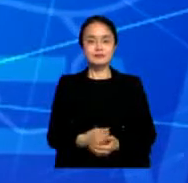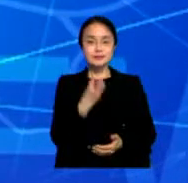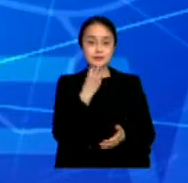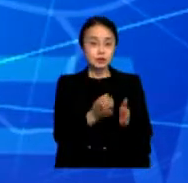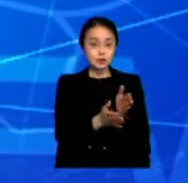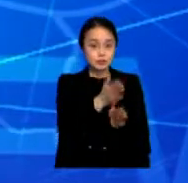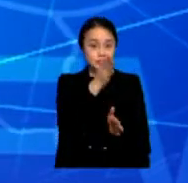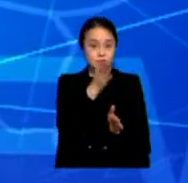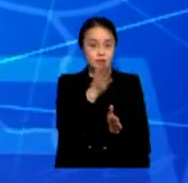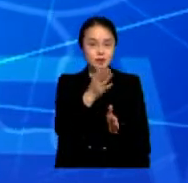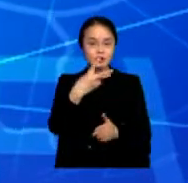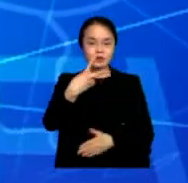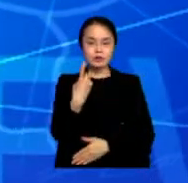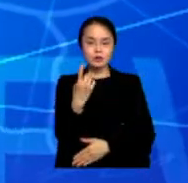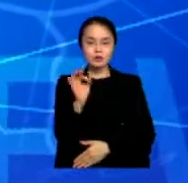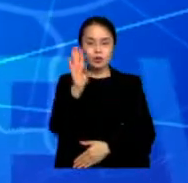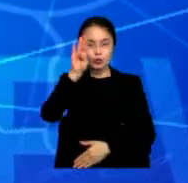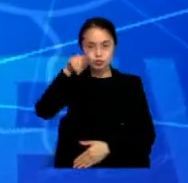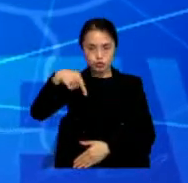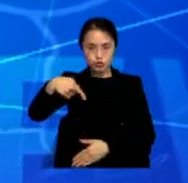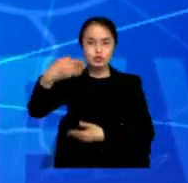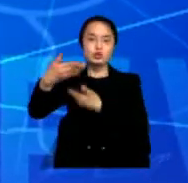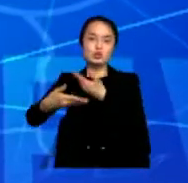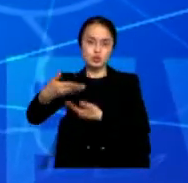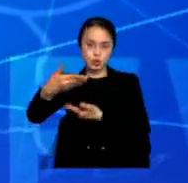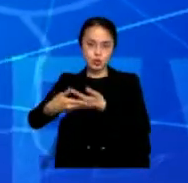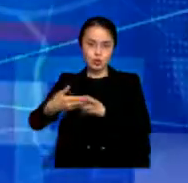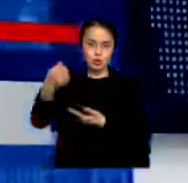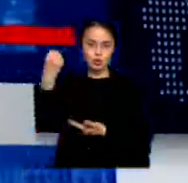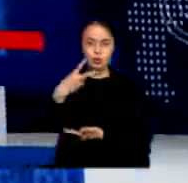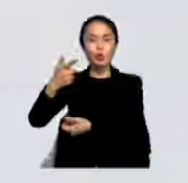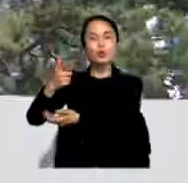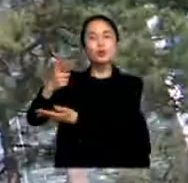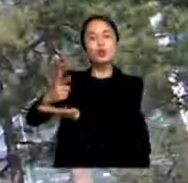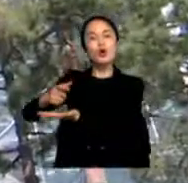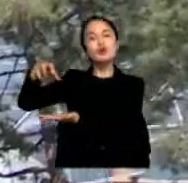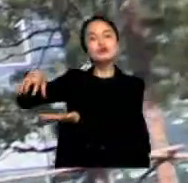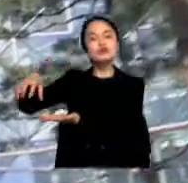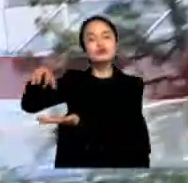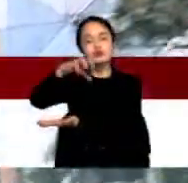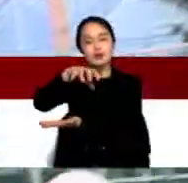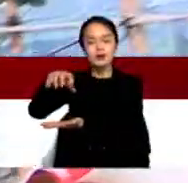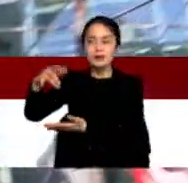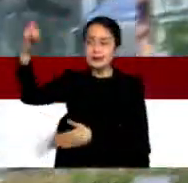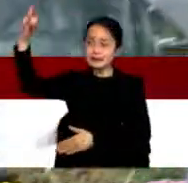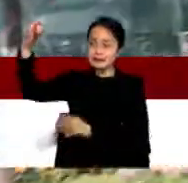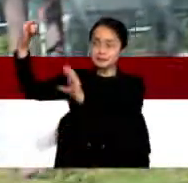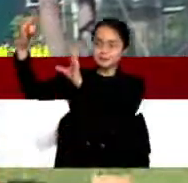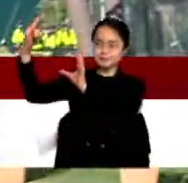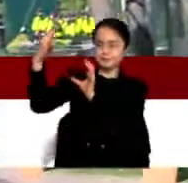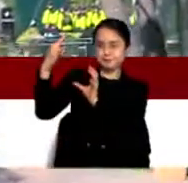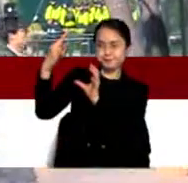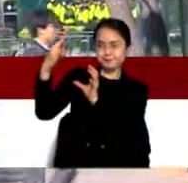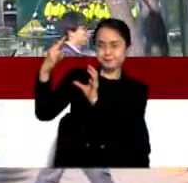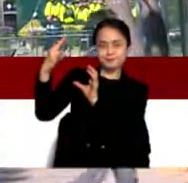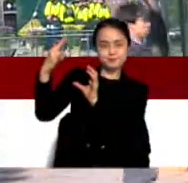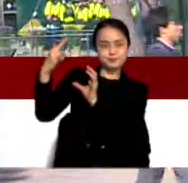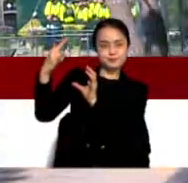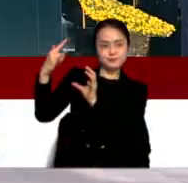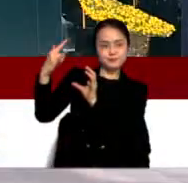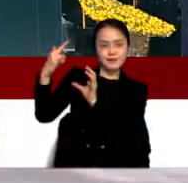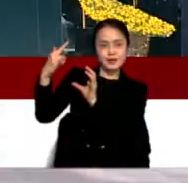서울시가 동부간선도로 노원구 일대 태양광 방음 터널을 설치합니다 설치 구간은 동부간선도로